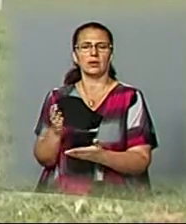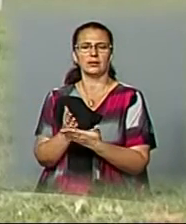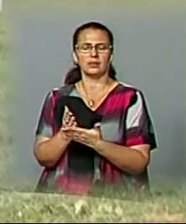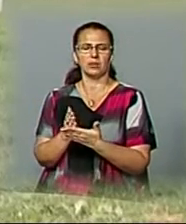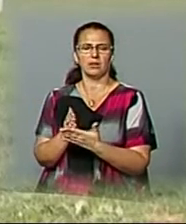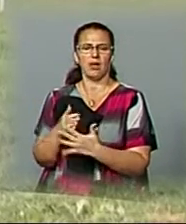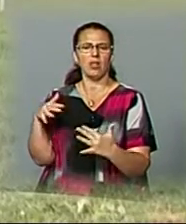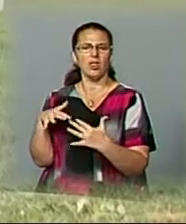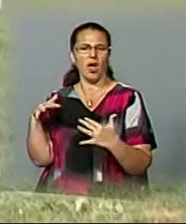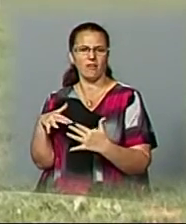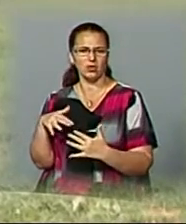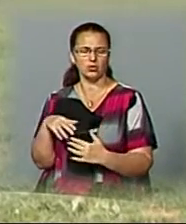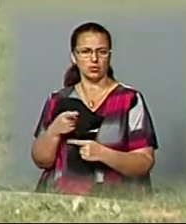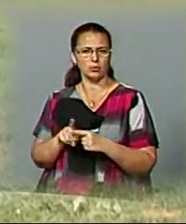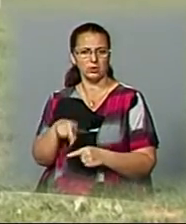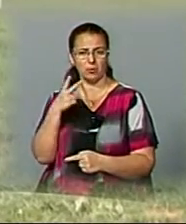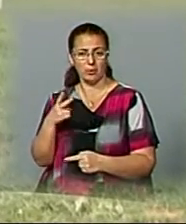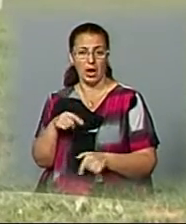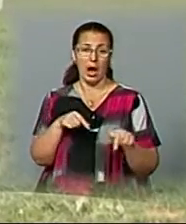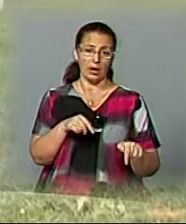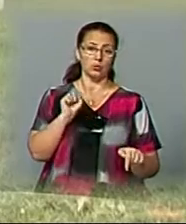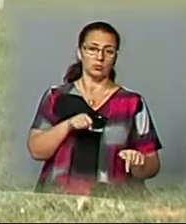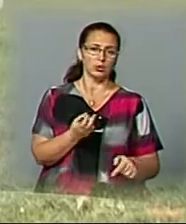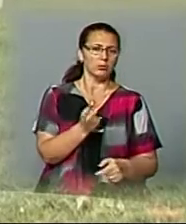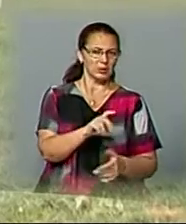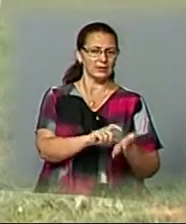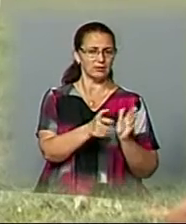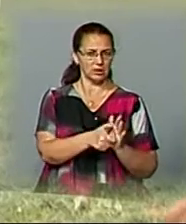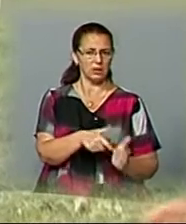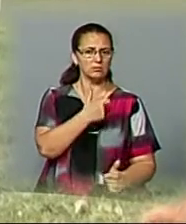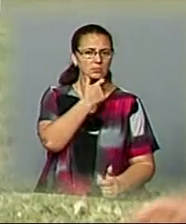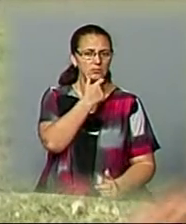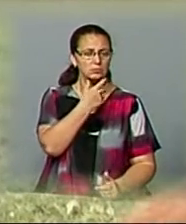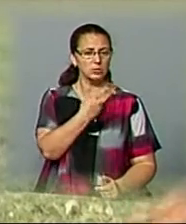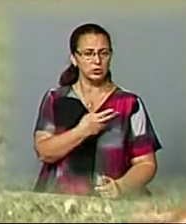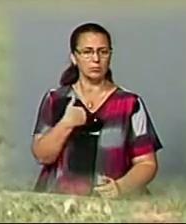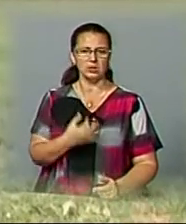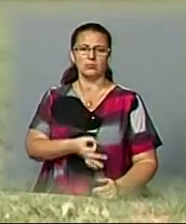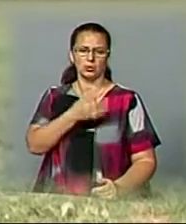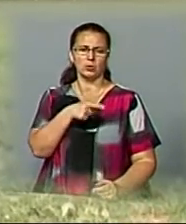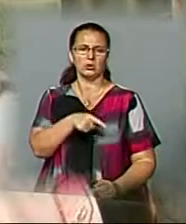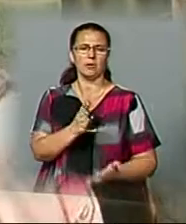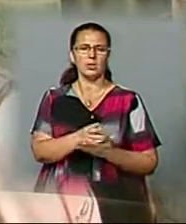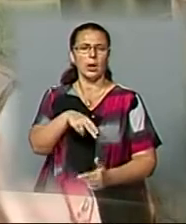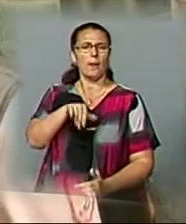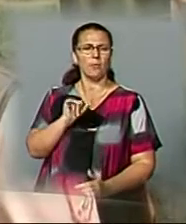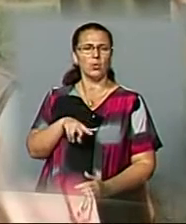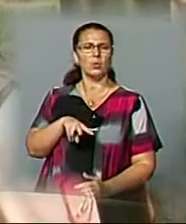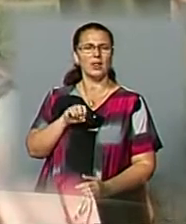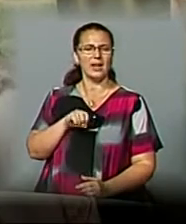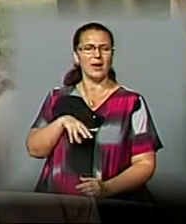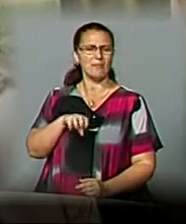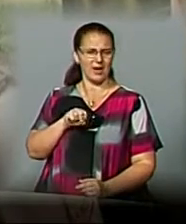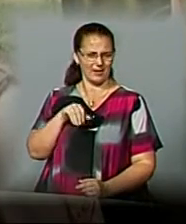це побачити. А тут ти можеш прийти в цей клас і подивитися. Мені там сподобалось, там є пулемет. Нам розповідали